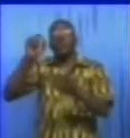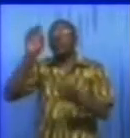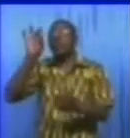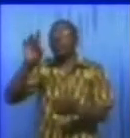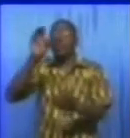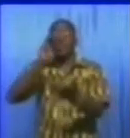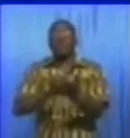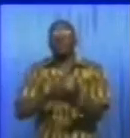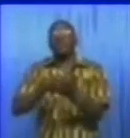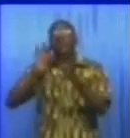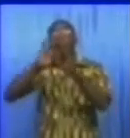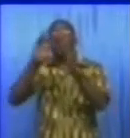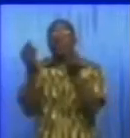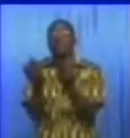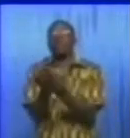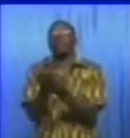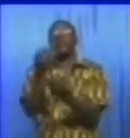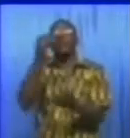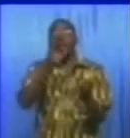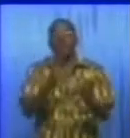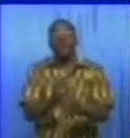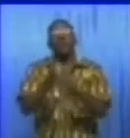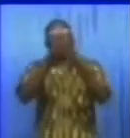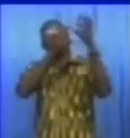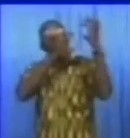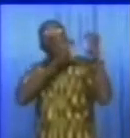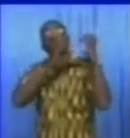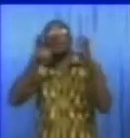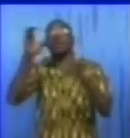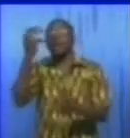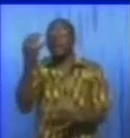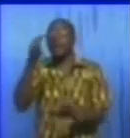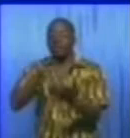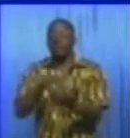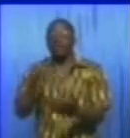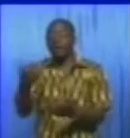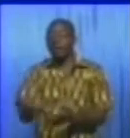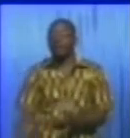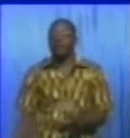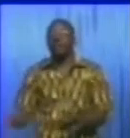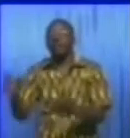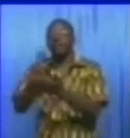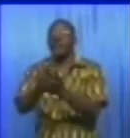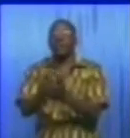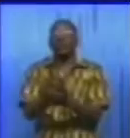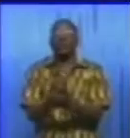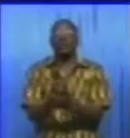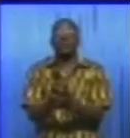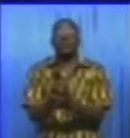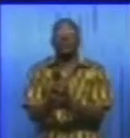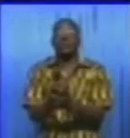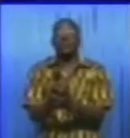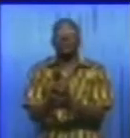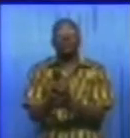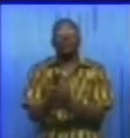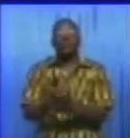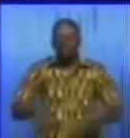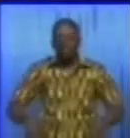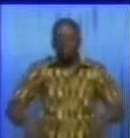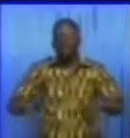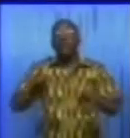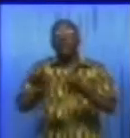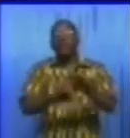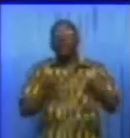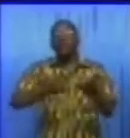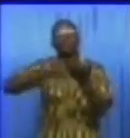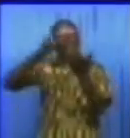et de prendre en charge 4000 enfants souffrant de malnutrition. Jacques Lamissa Tarpaga. En rang, ils viennent faire le bilan du